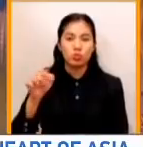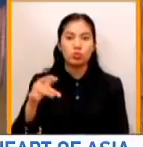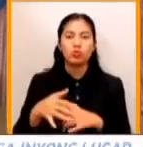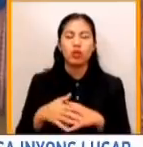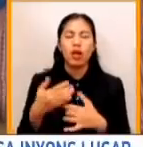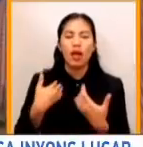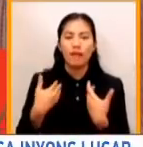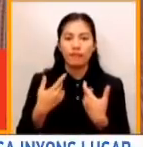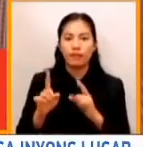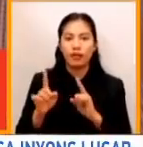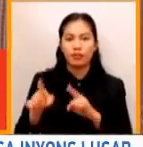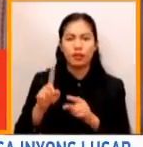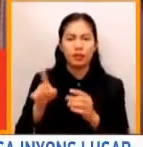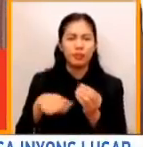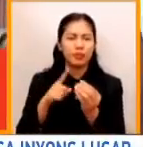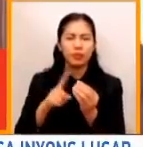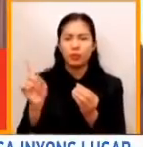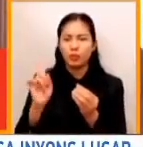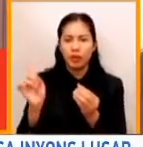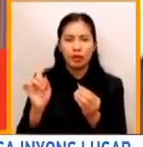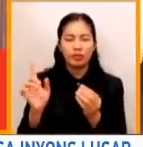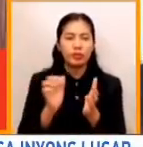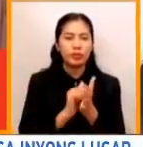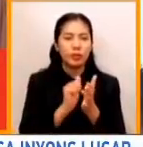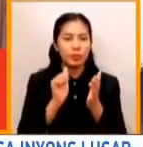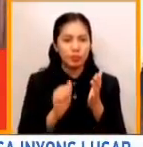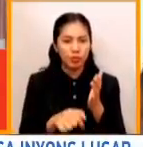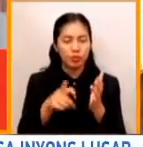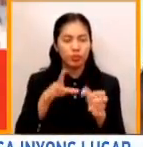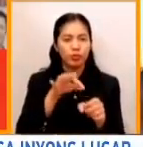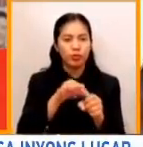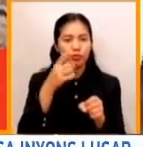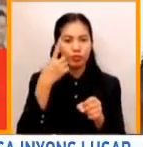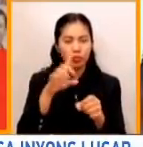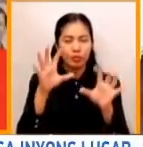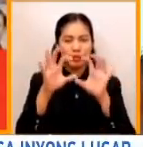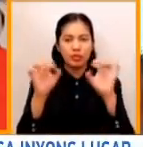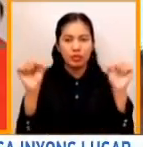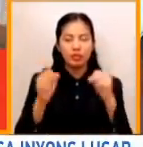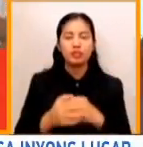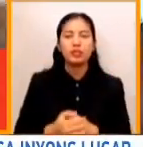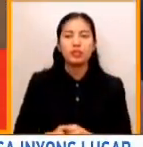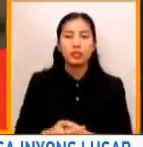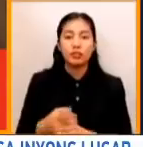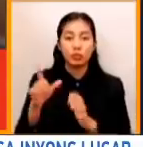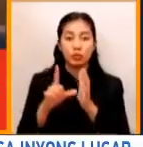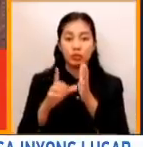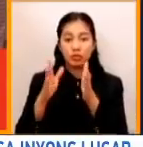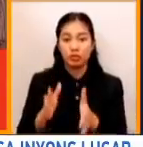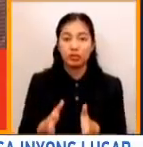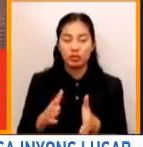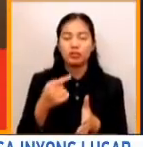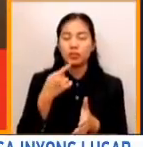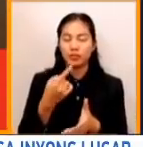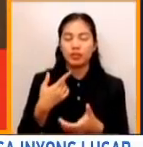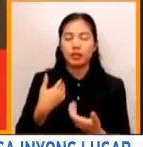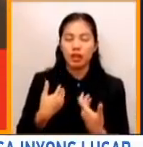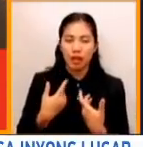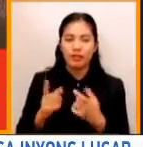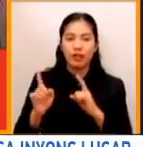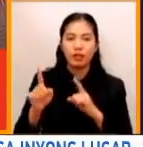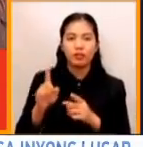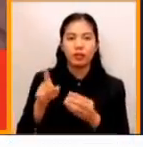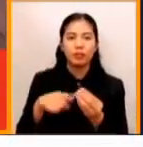Attorney Victor Rodriguez, tagapagsalita ni Marcos, sasagutin daw nila ito sa tamang panahon at forum kapag natanggap na nila ang opisyal na kopya ng